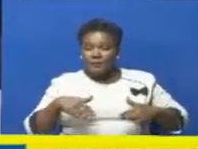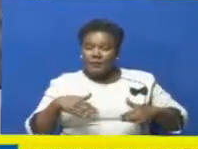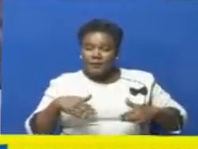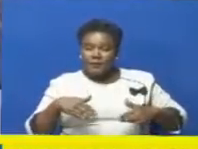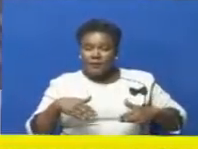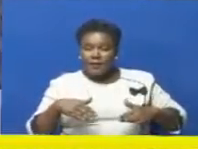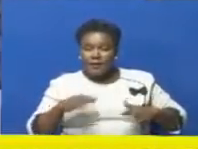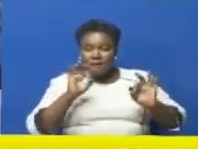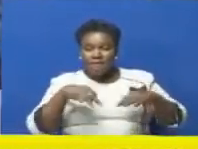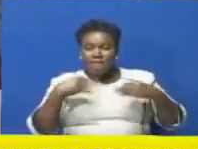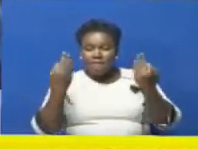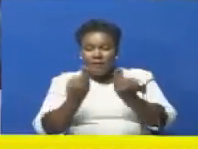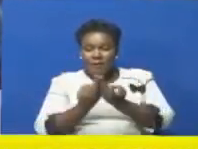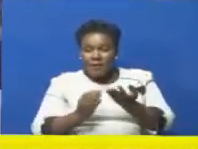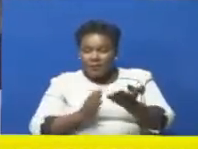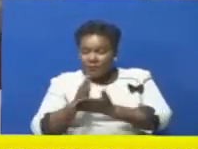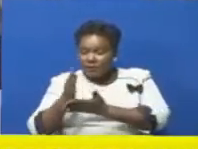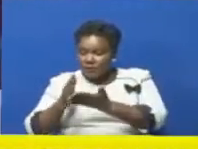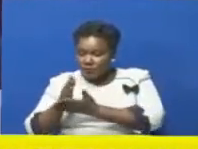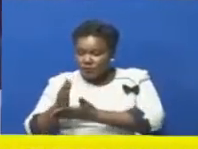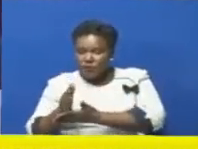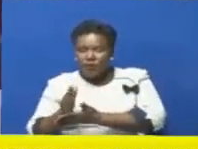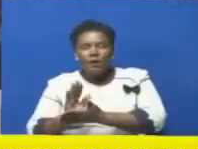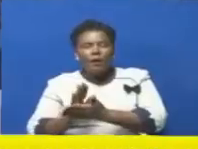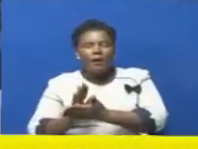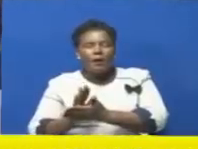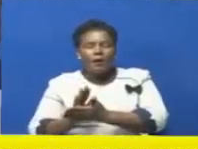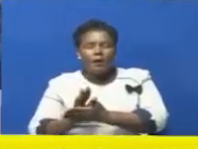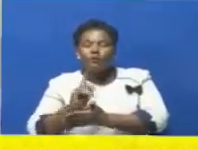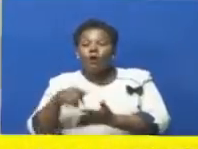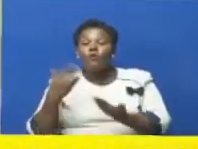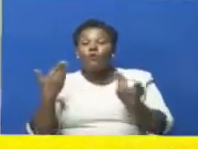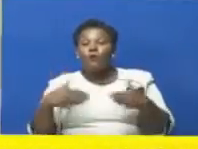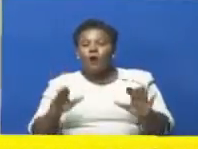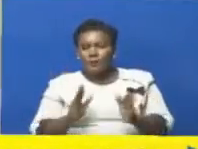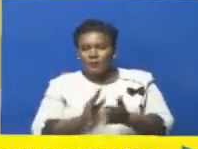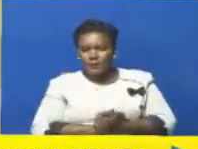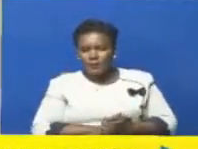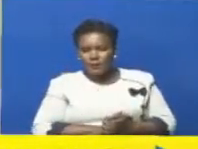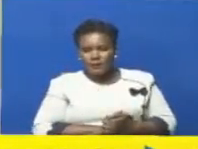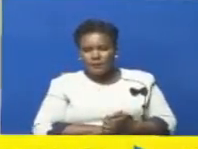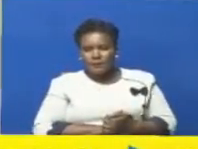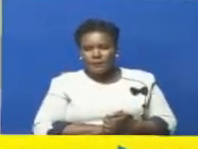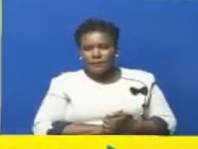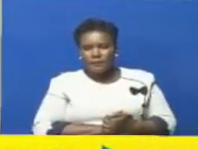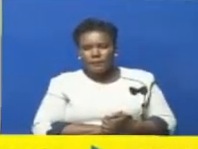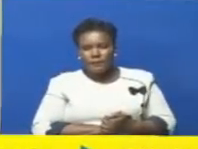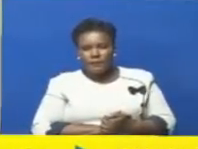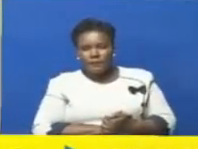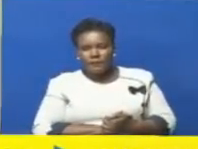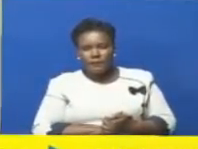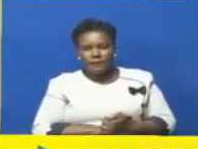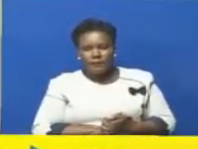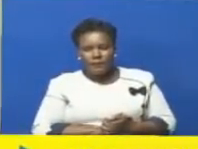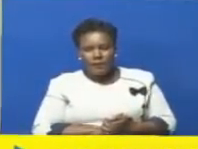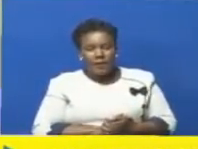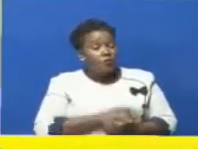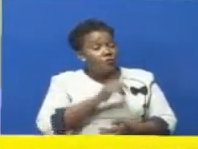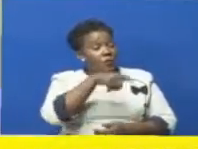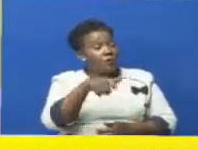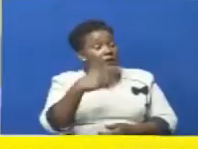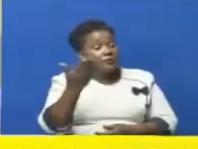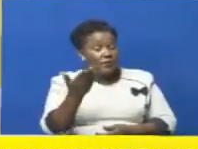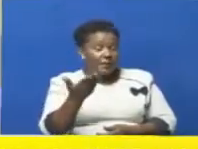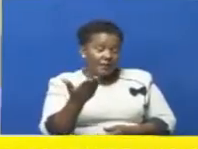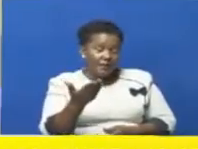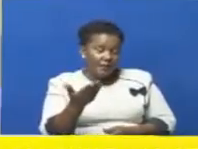hao kuonyesha ushirikiano kwa kutoa taarifa sahihi. Kuna watu wapenda kupotosha, wanakudanganya, alafu maendeleo